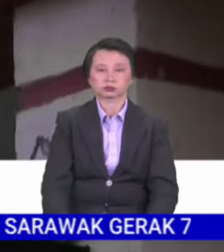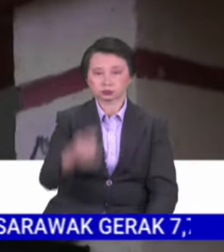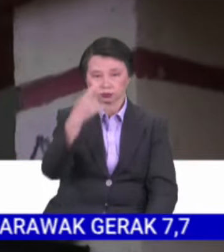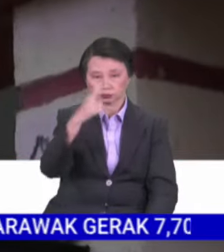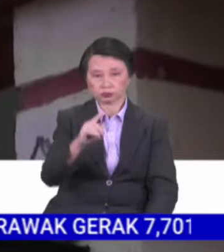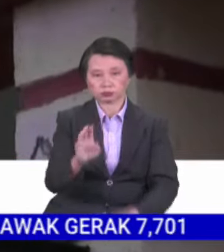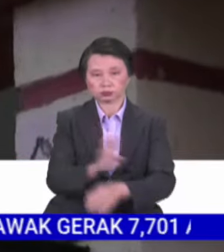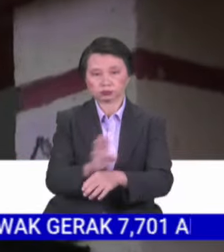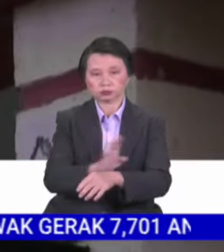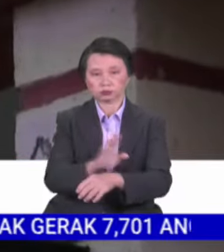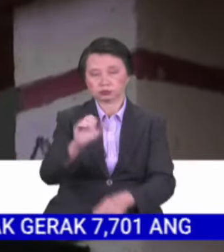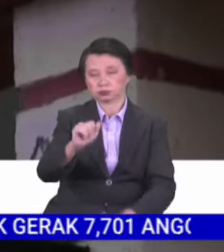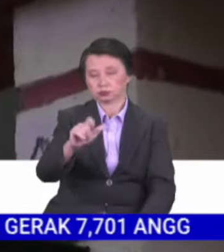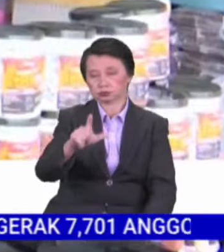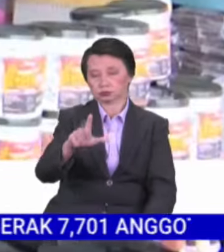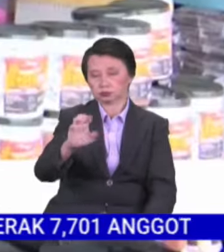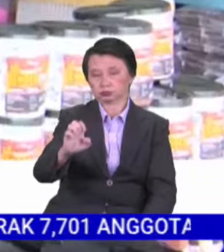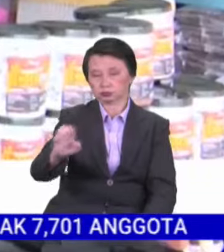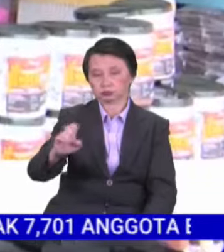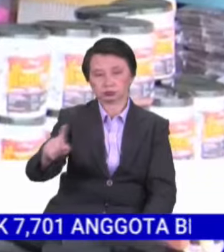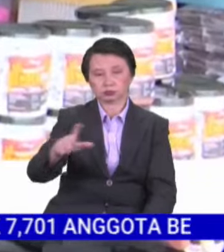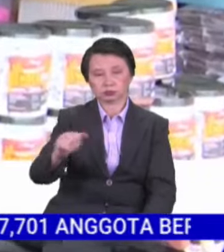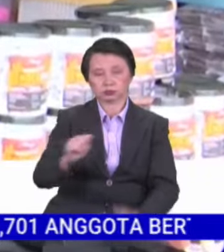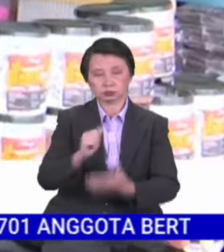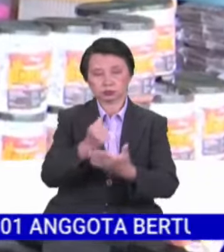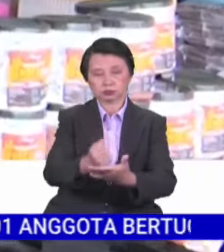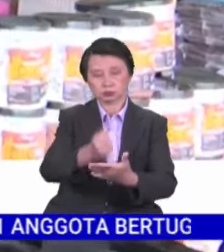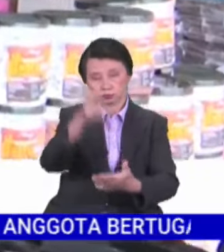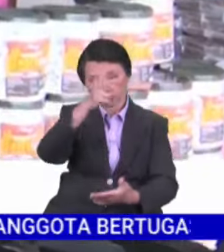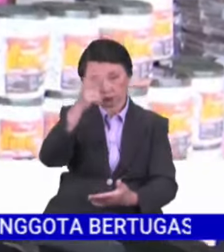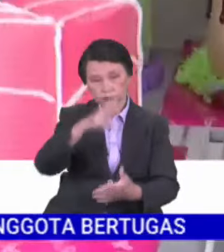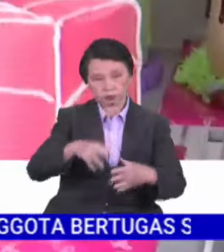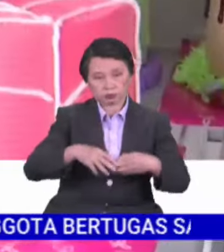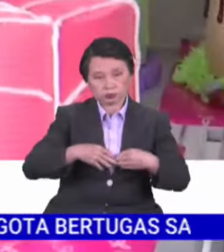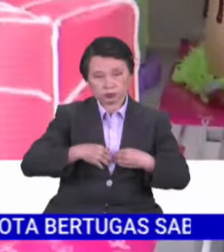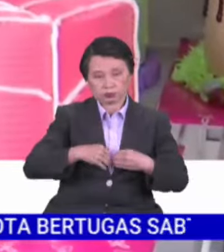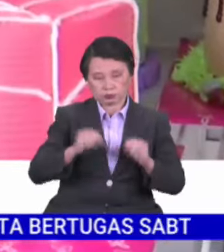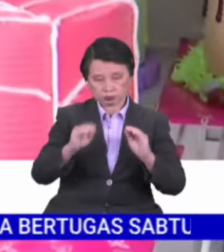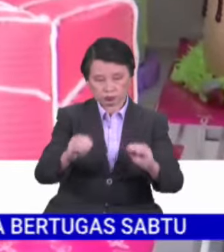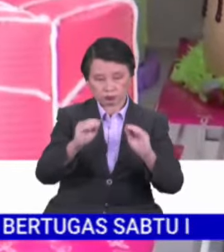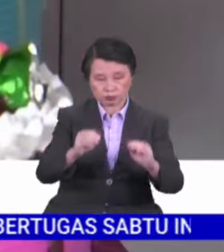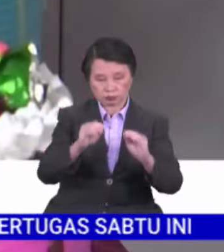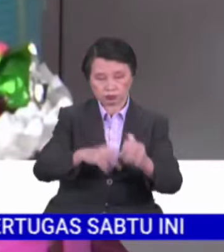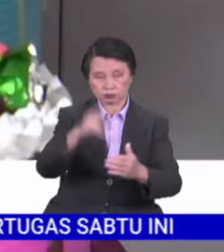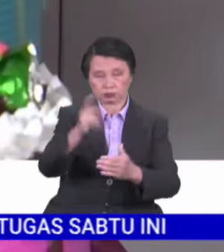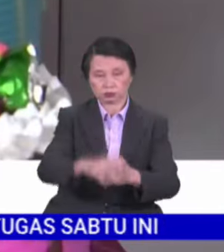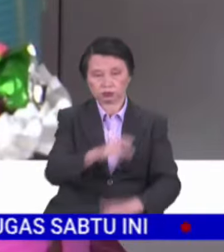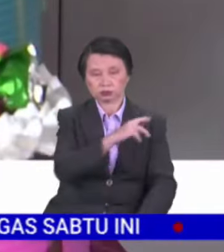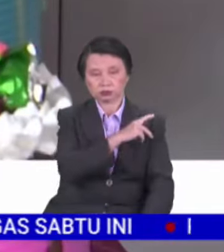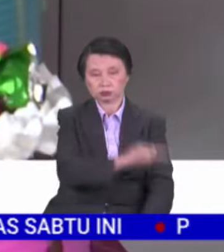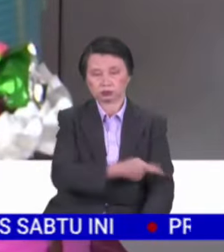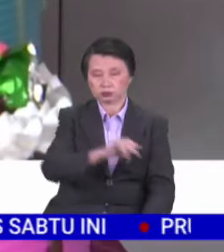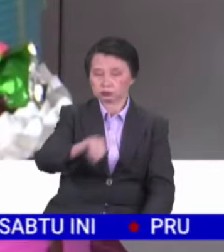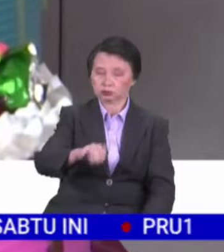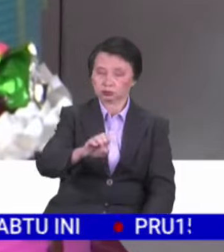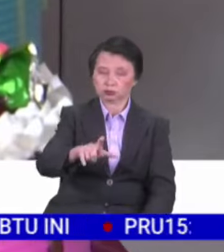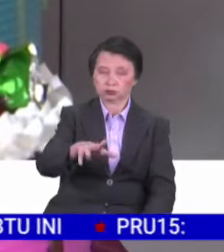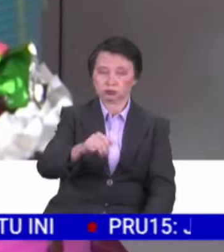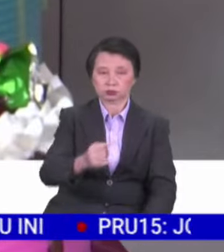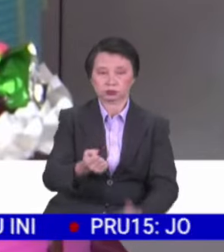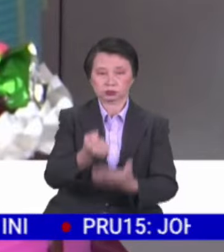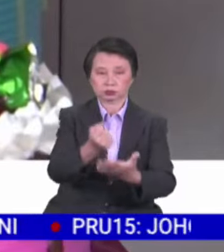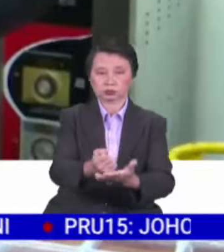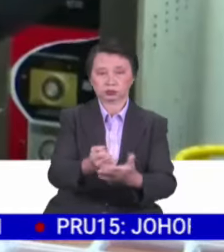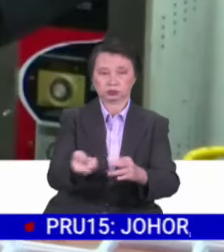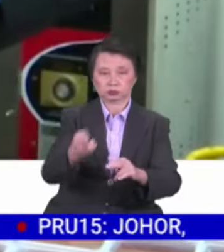Bagi pengusaha Aliza Bakery pula, bantuan kerajaan yang terima serta bimbingan program daripada Empower Jeli membantu